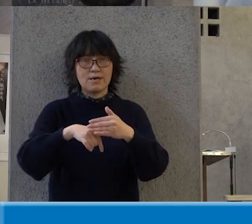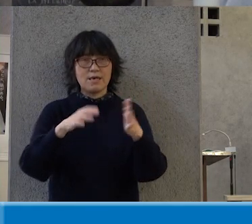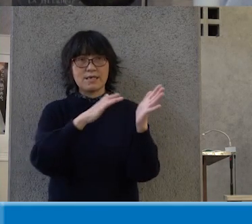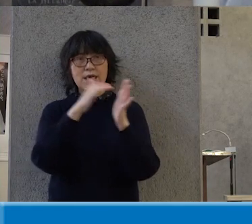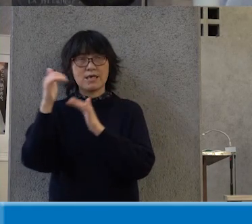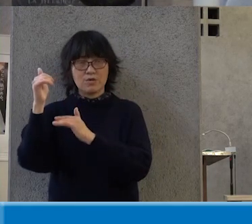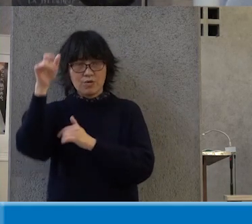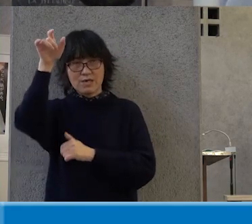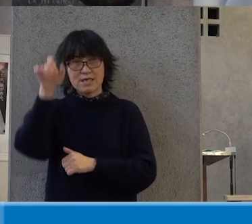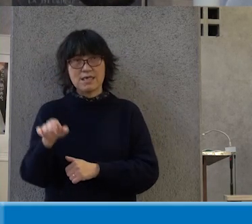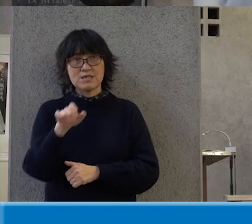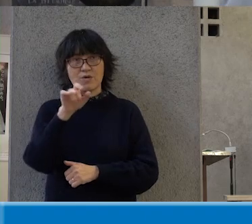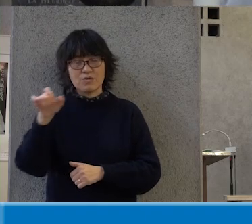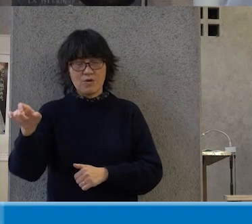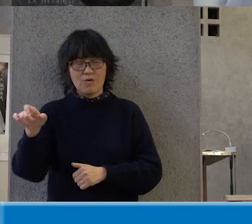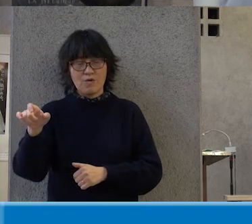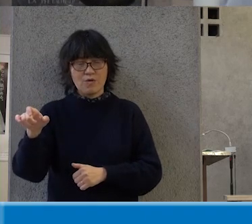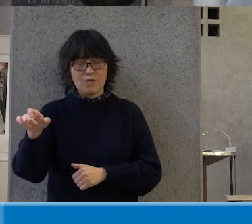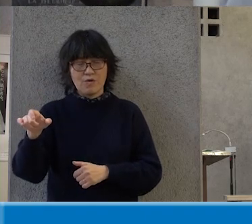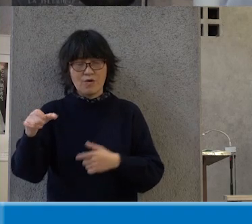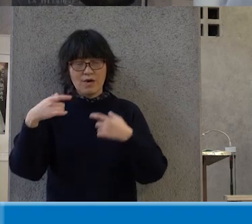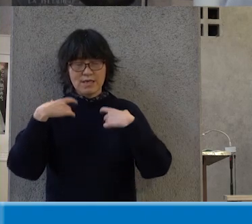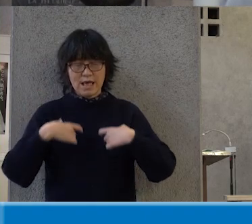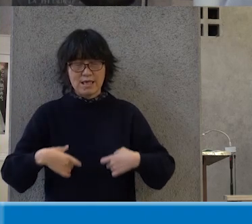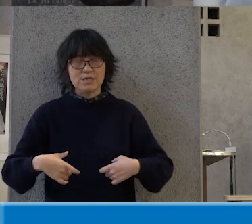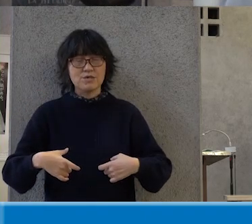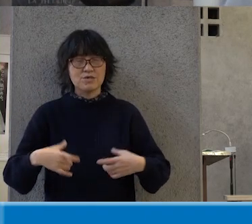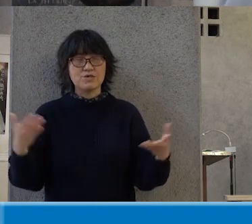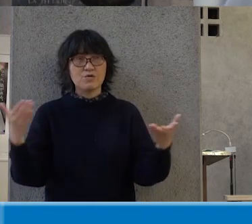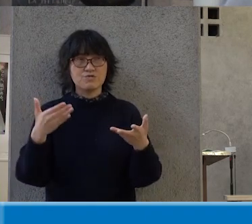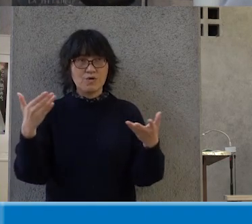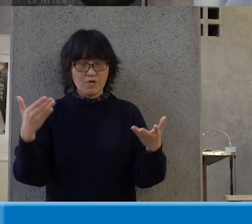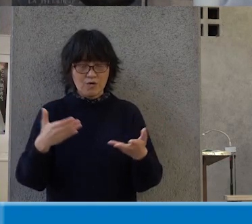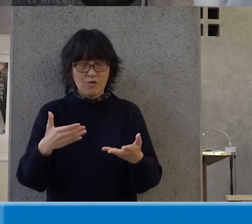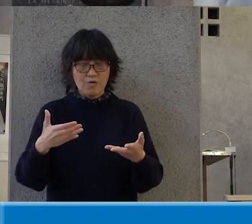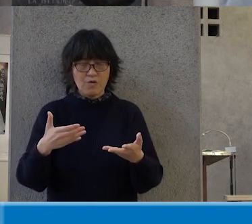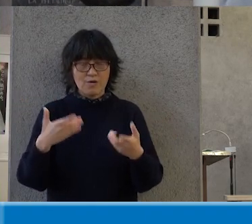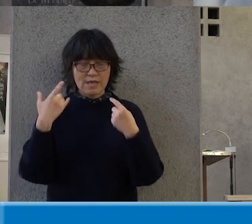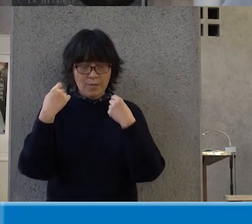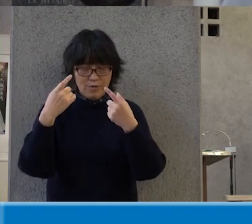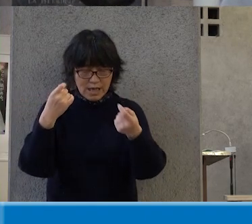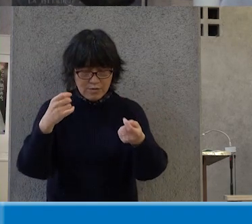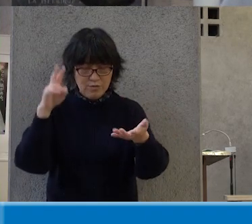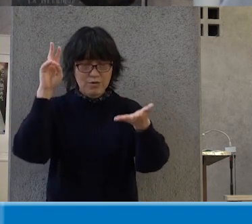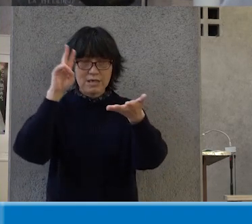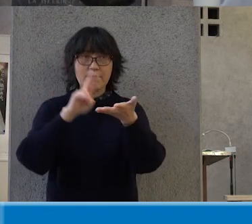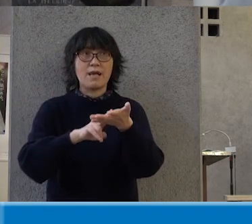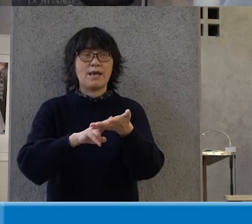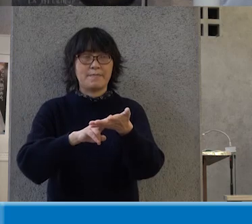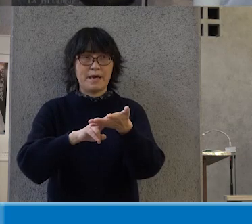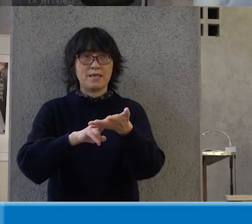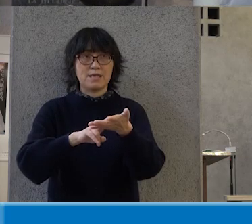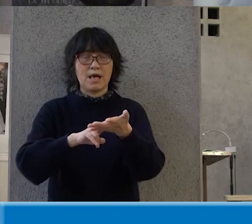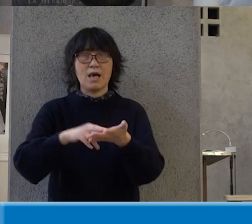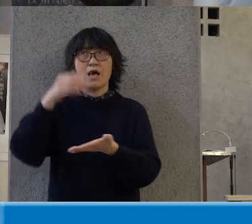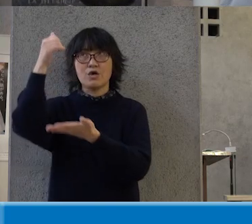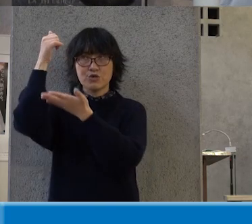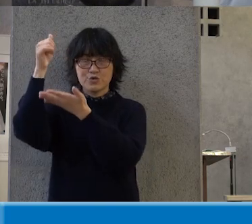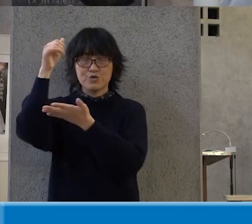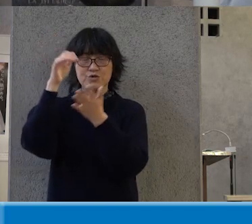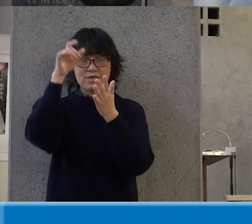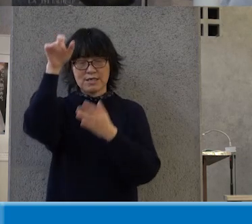のキリストの最初の主が保たれるようお定めになりました。主キリスト